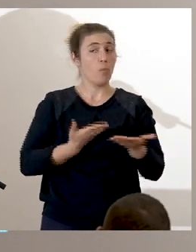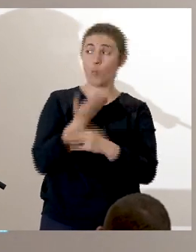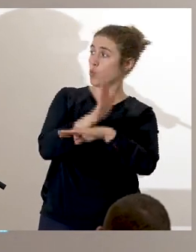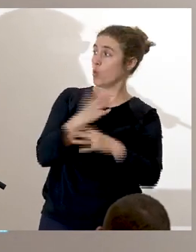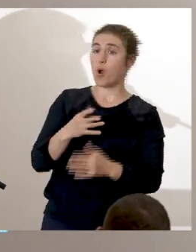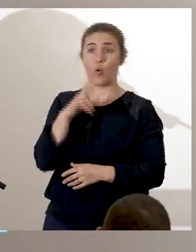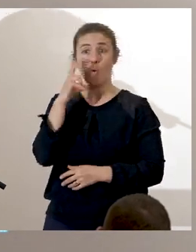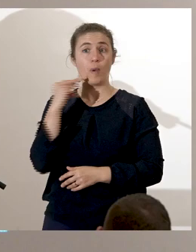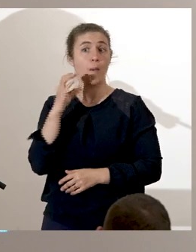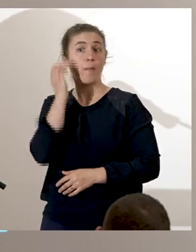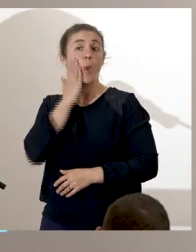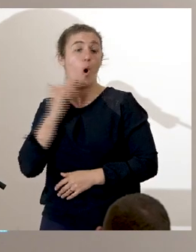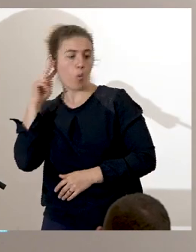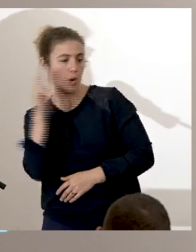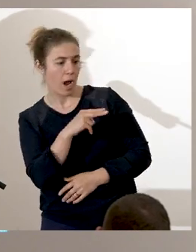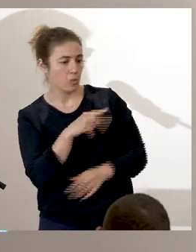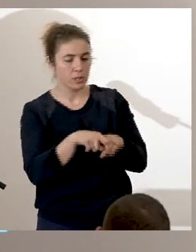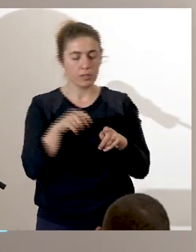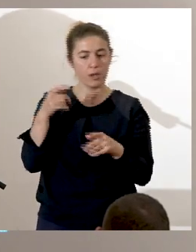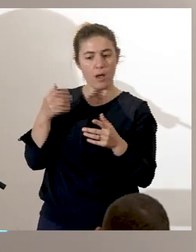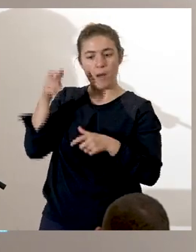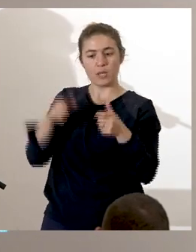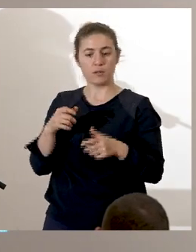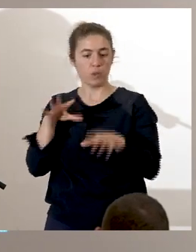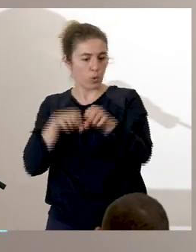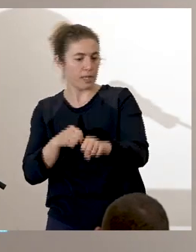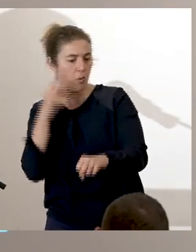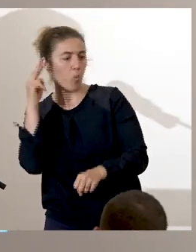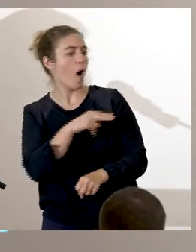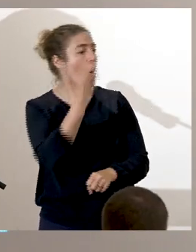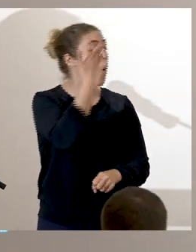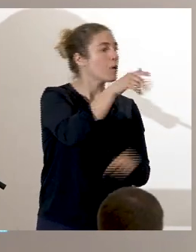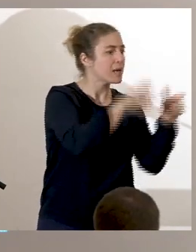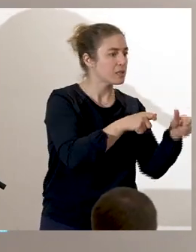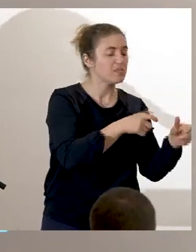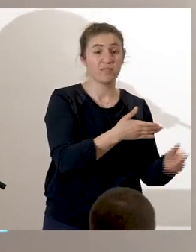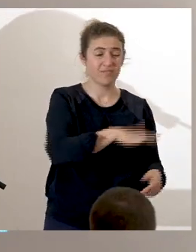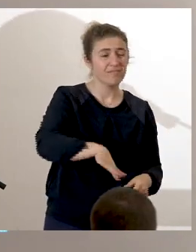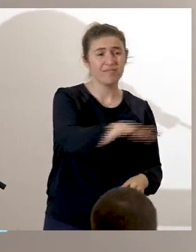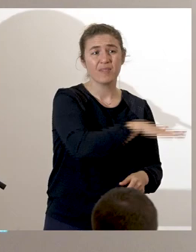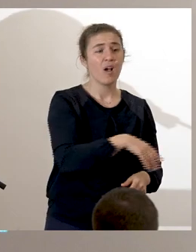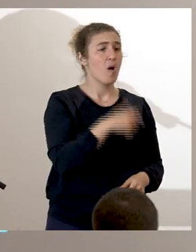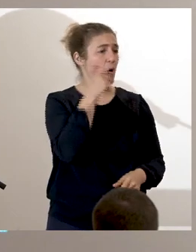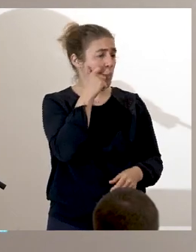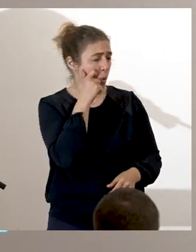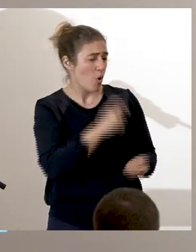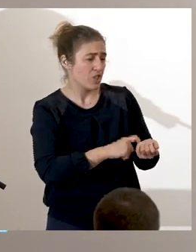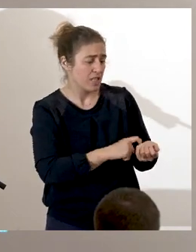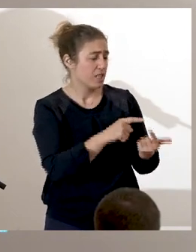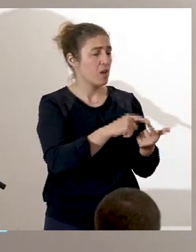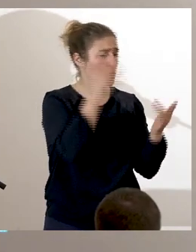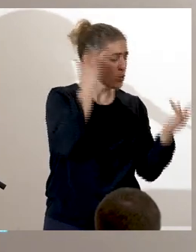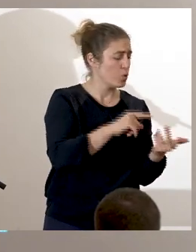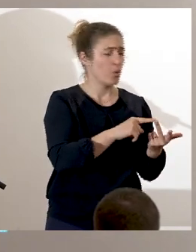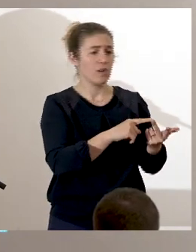partie de la société coloniale sur l'autre. L'autre, c'est-à-dire celui qui, par sa couleur de peau, son origine, sa culture ou